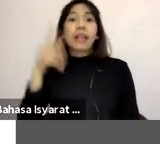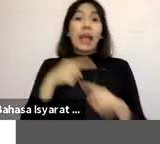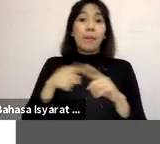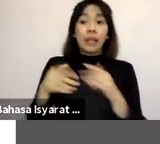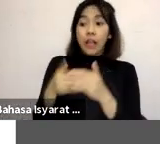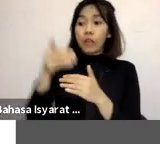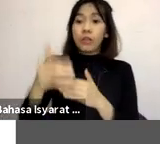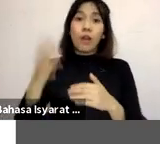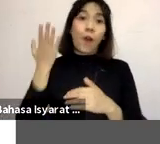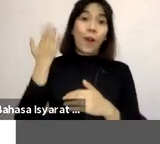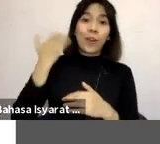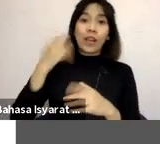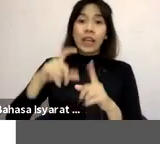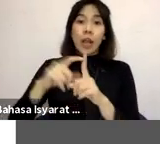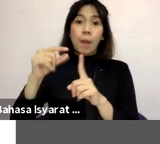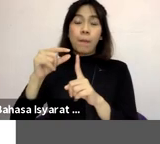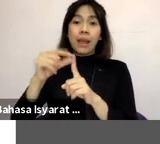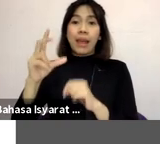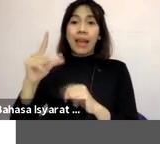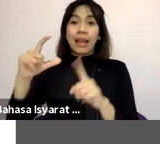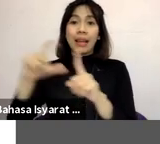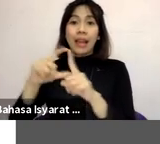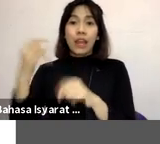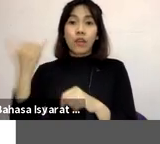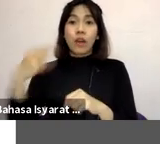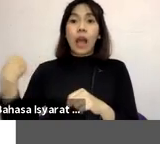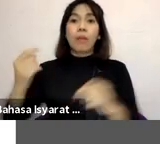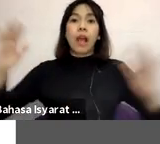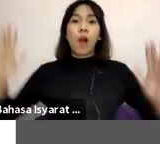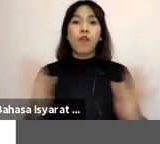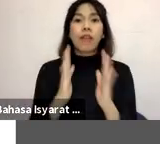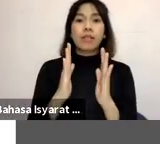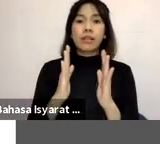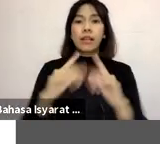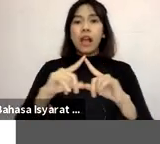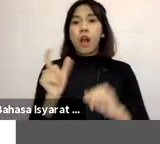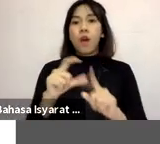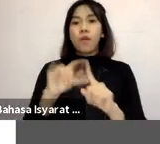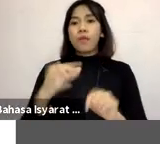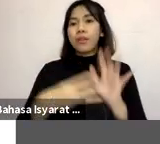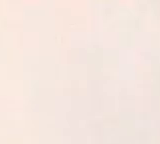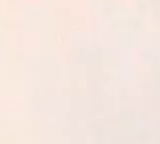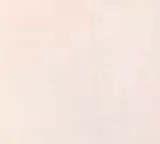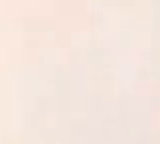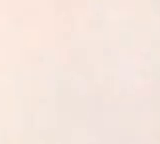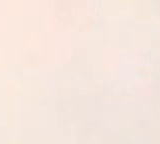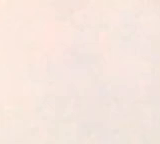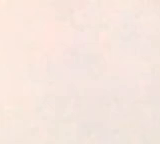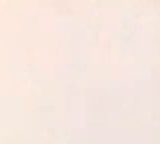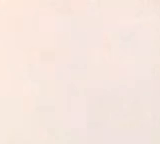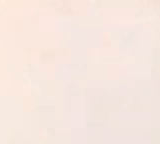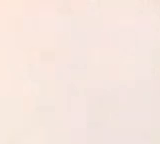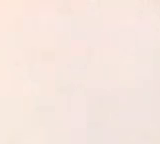brti Kami memang membahas sejumlah Apa isi UU desa kiye termasuk didalamnya bahwa